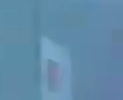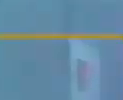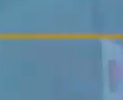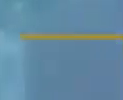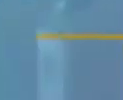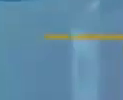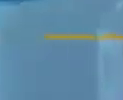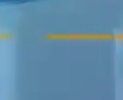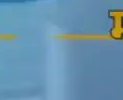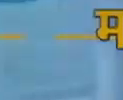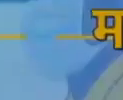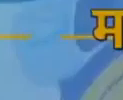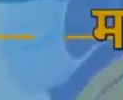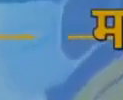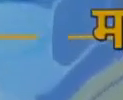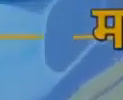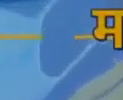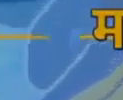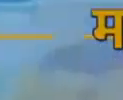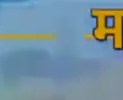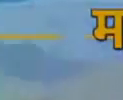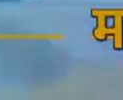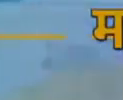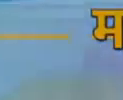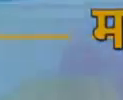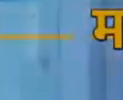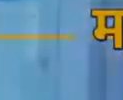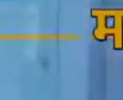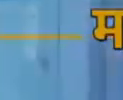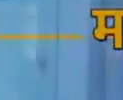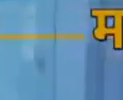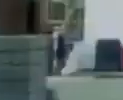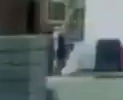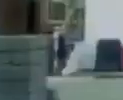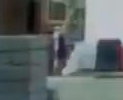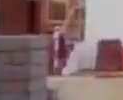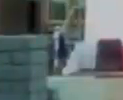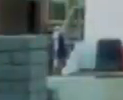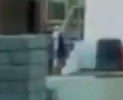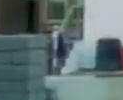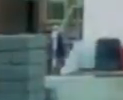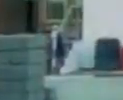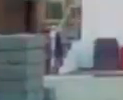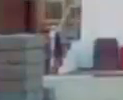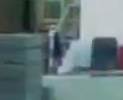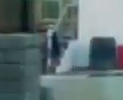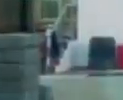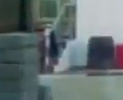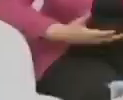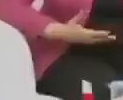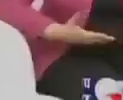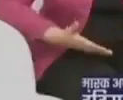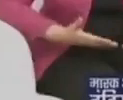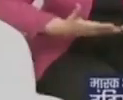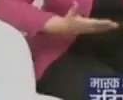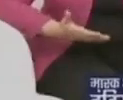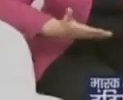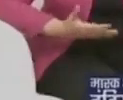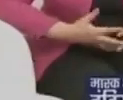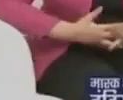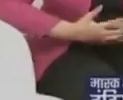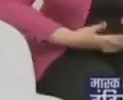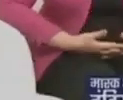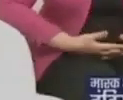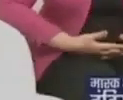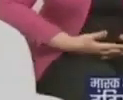प्रहर। कोरोना को हराना है तो मास्क जरूर लगाना है। मास्क अप, इंडिया! दवाई भी कड़ाई